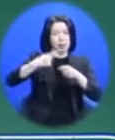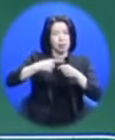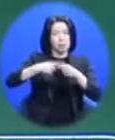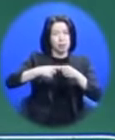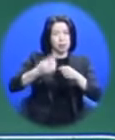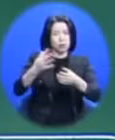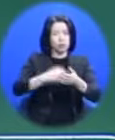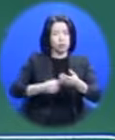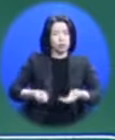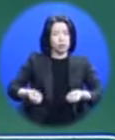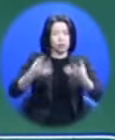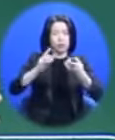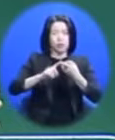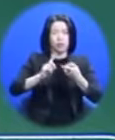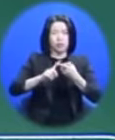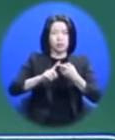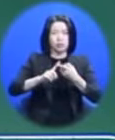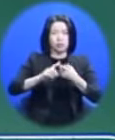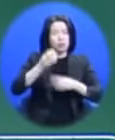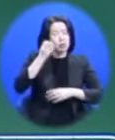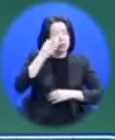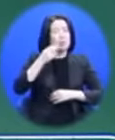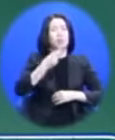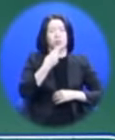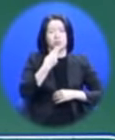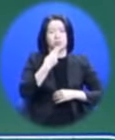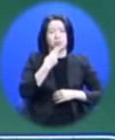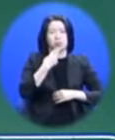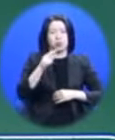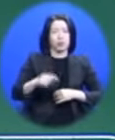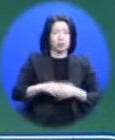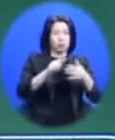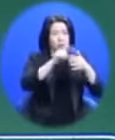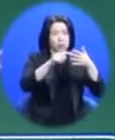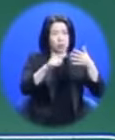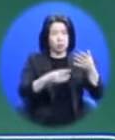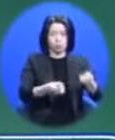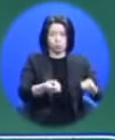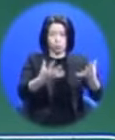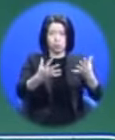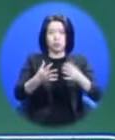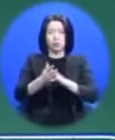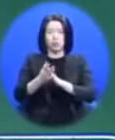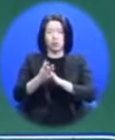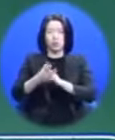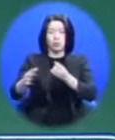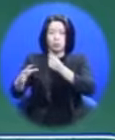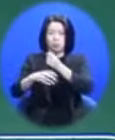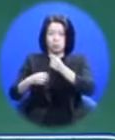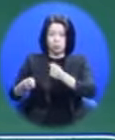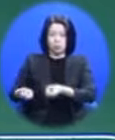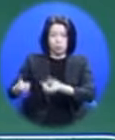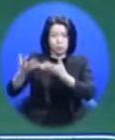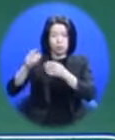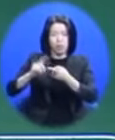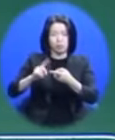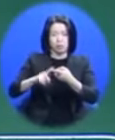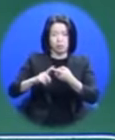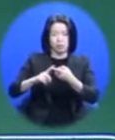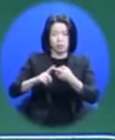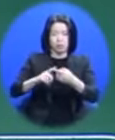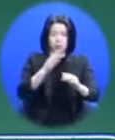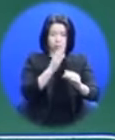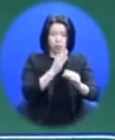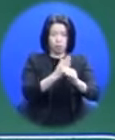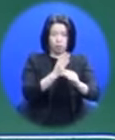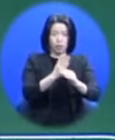여러분, 하나님께서 유월절, 수장절 이 중요한 의미를 가진 이 두 절기와 함께 맥추절을 꼭